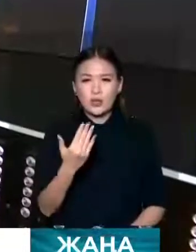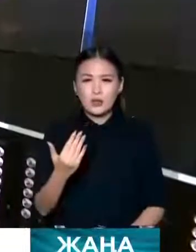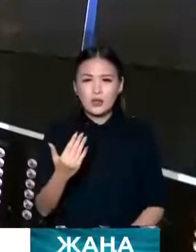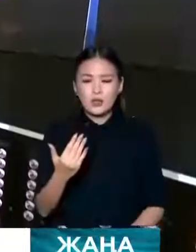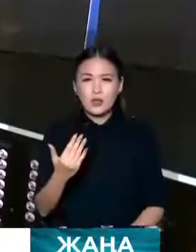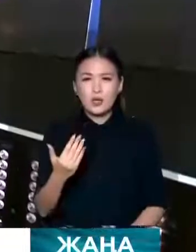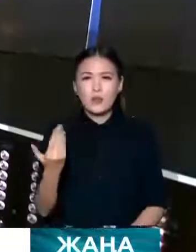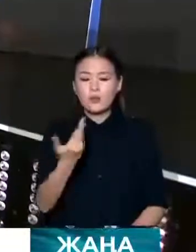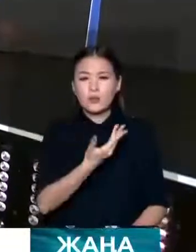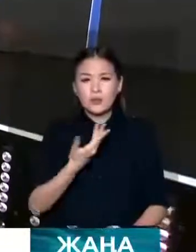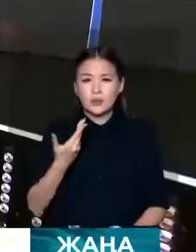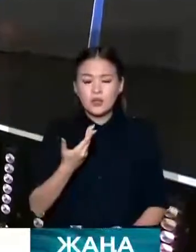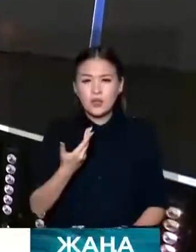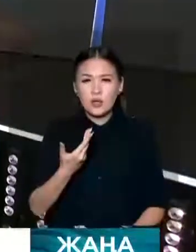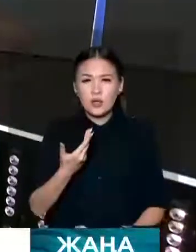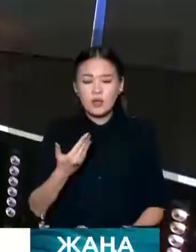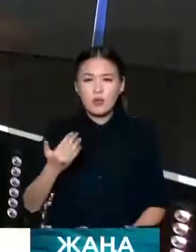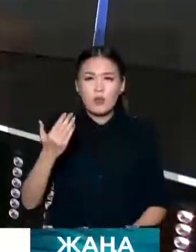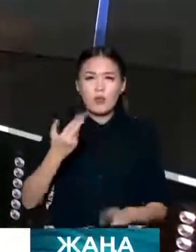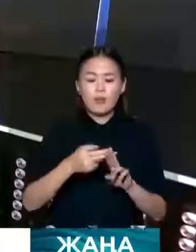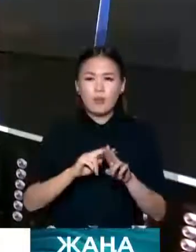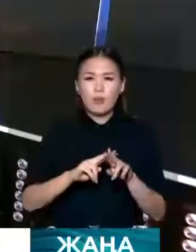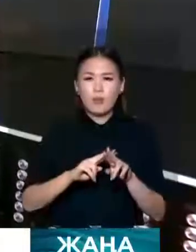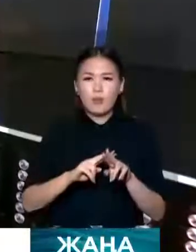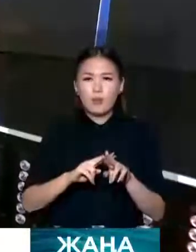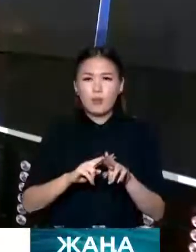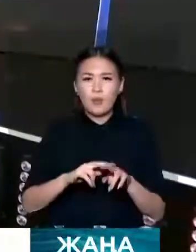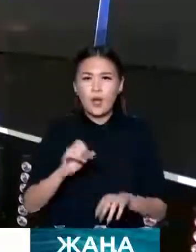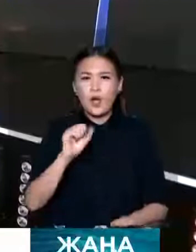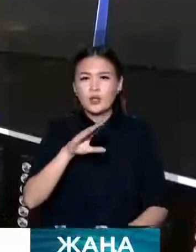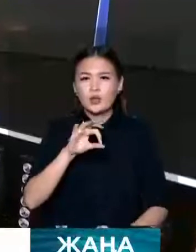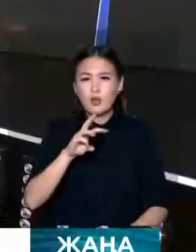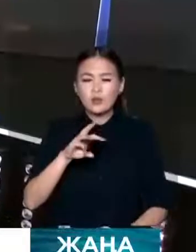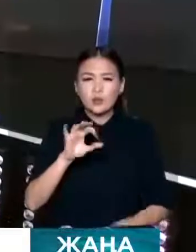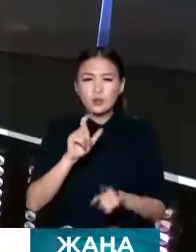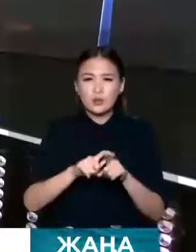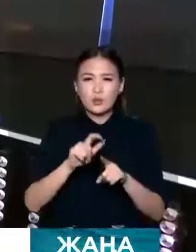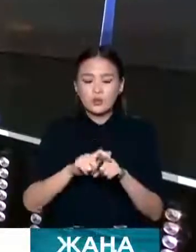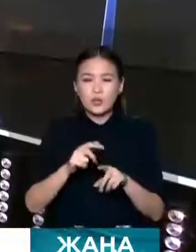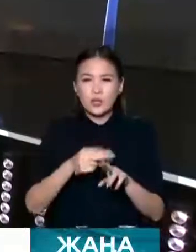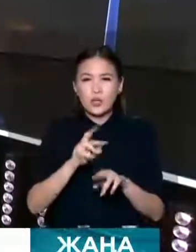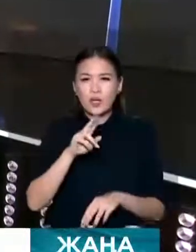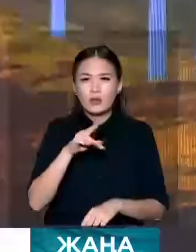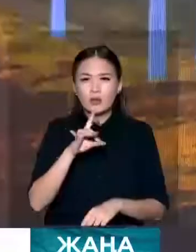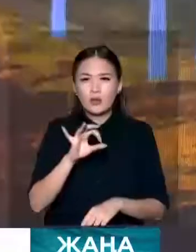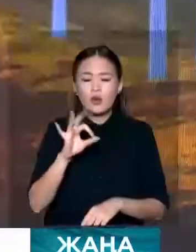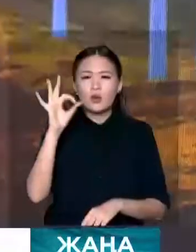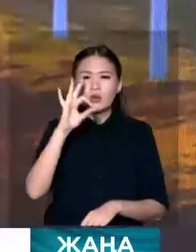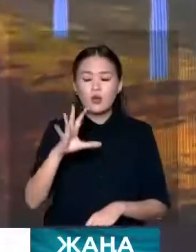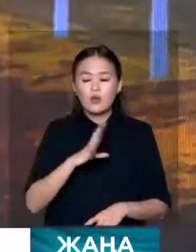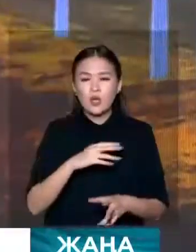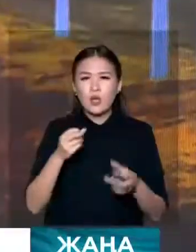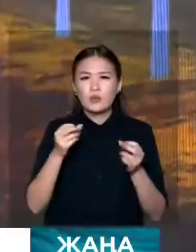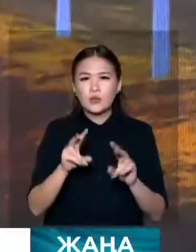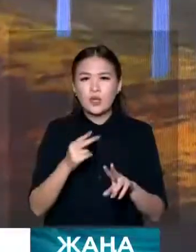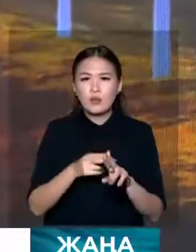оқиғалар біздің басымызда сол атом сөзі тек қана ядролық жарыстармен ғана қалыптасып кетті.